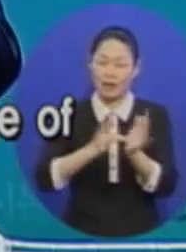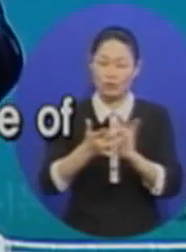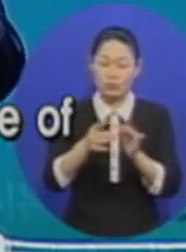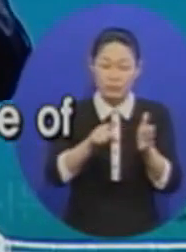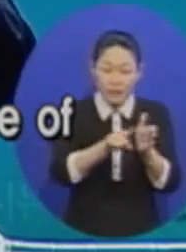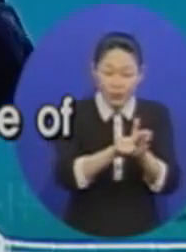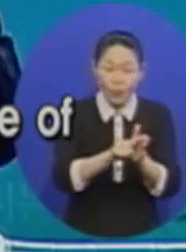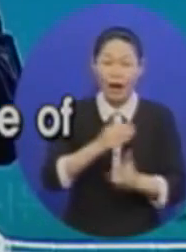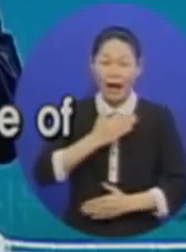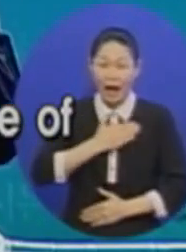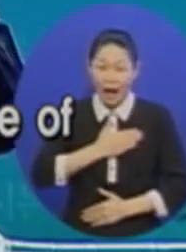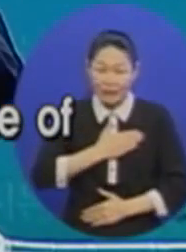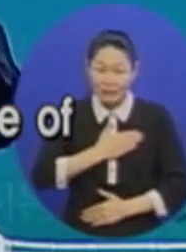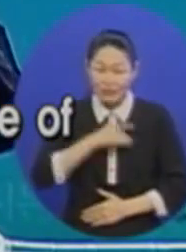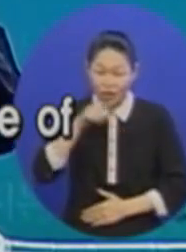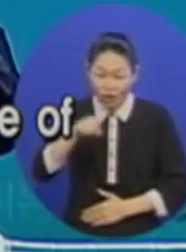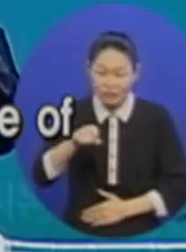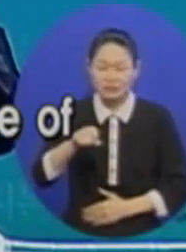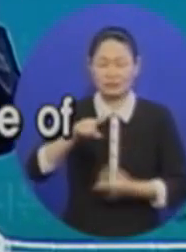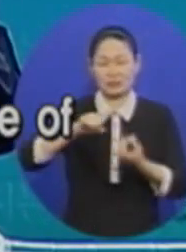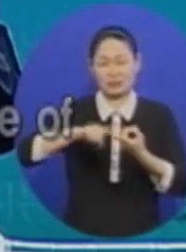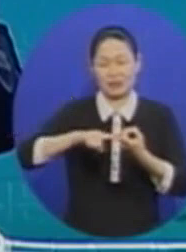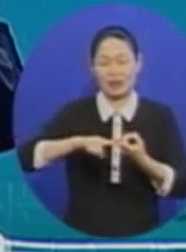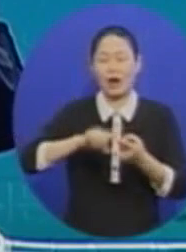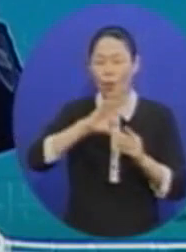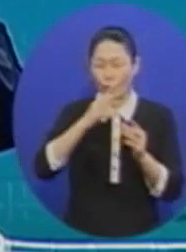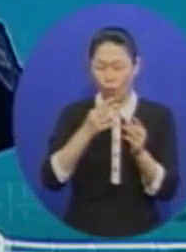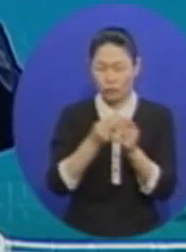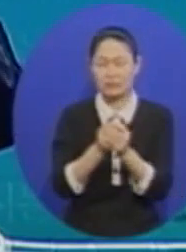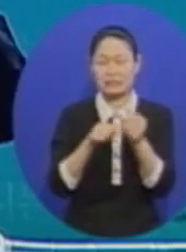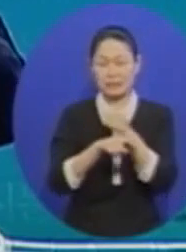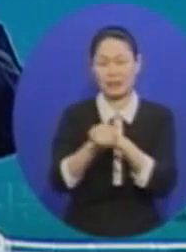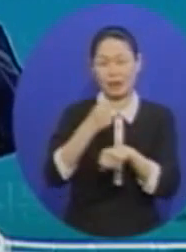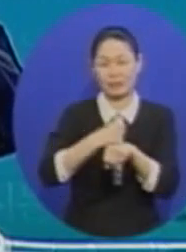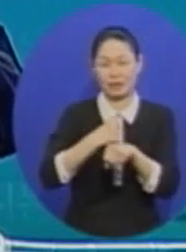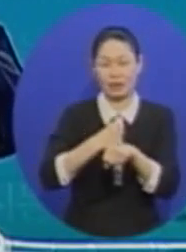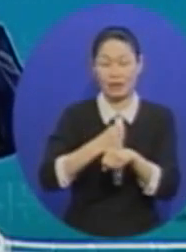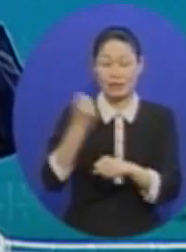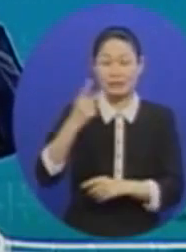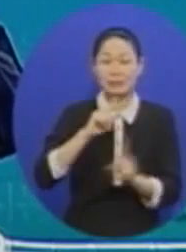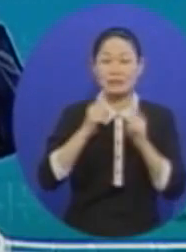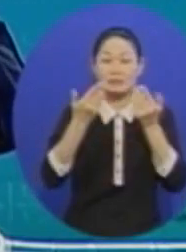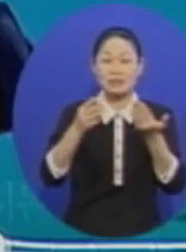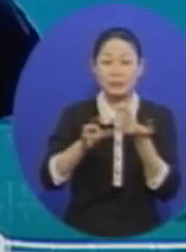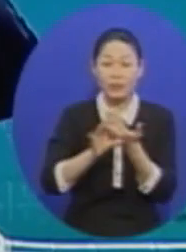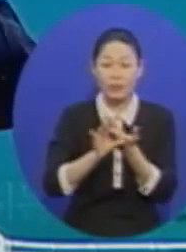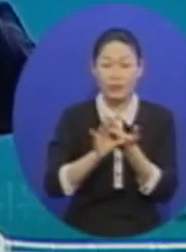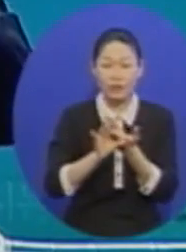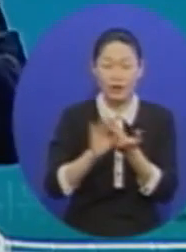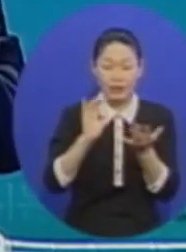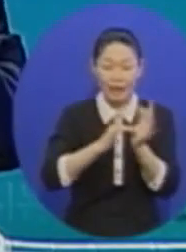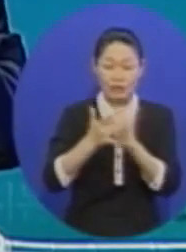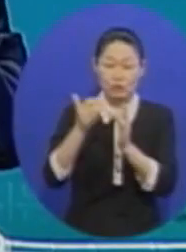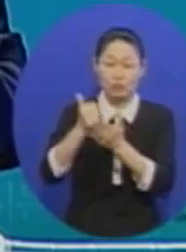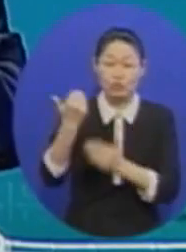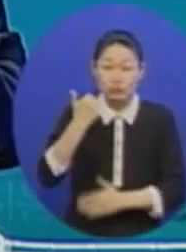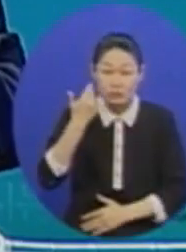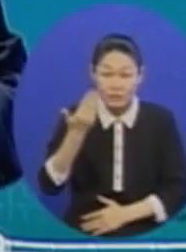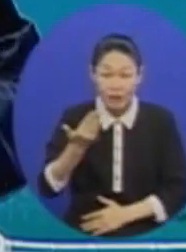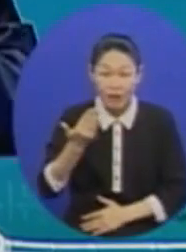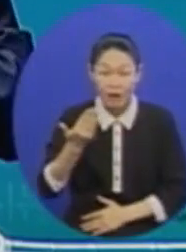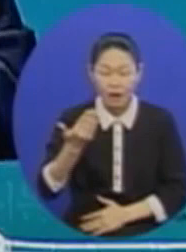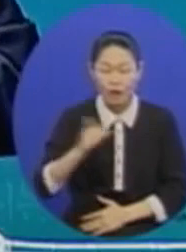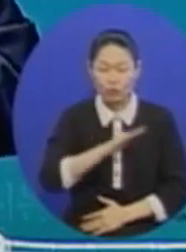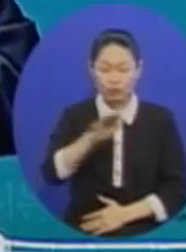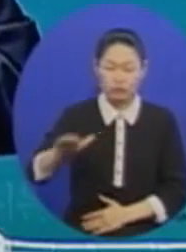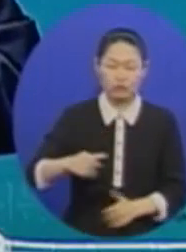정말 믿고 않은 것이 온전한 것이에요 다시 말하면 예수님이 누구 시죠